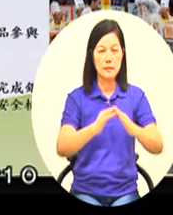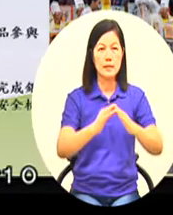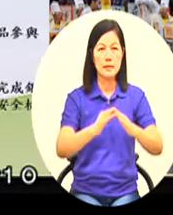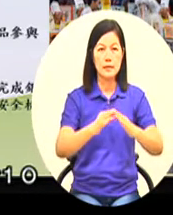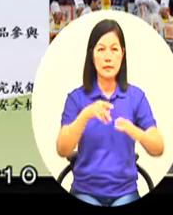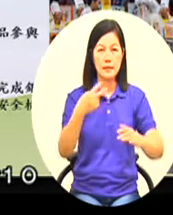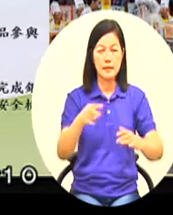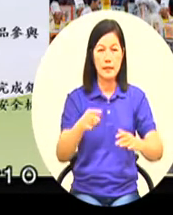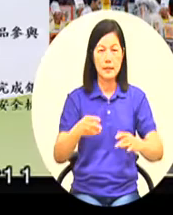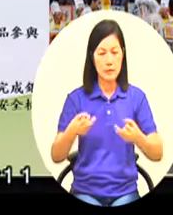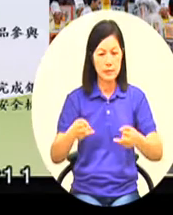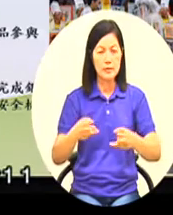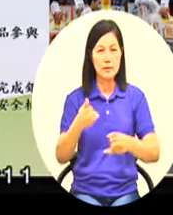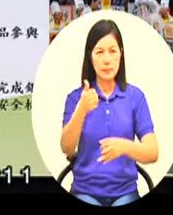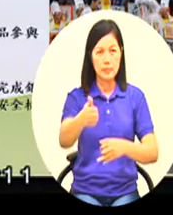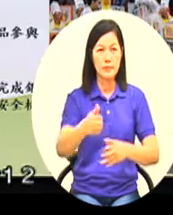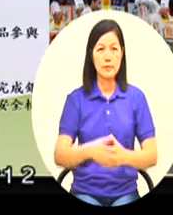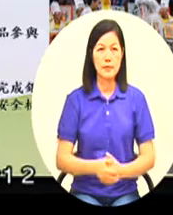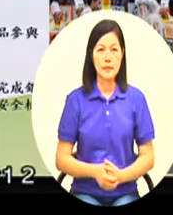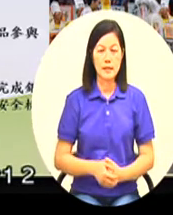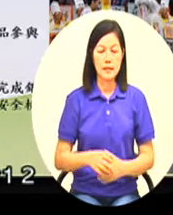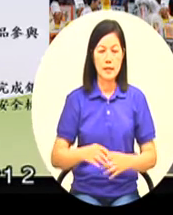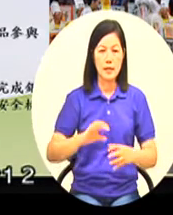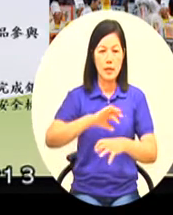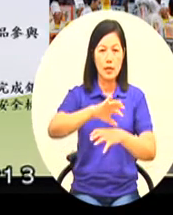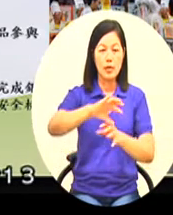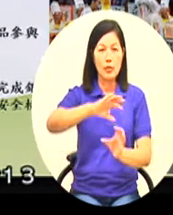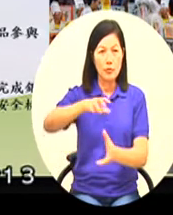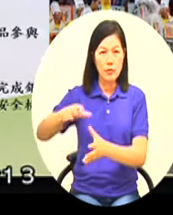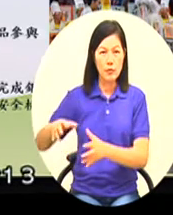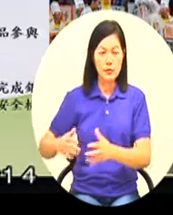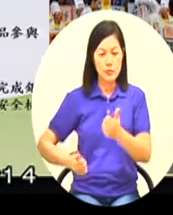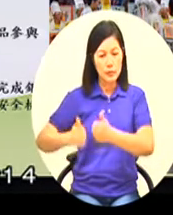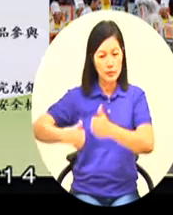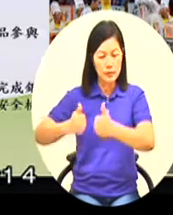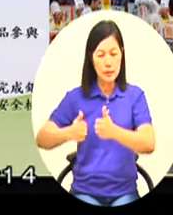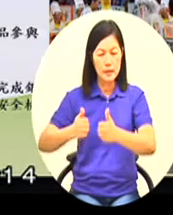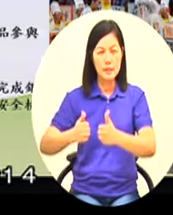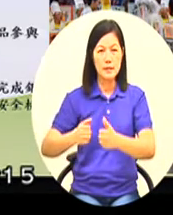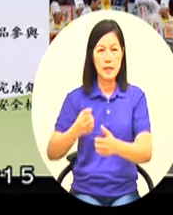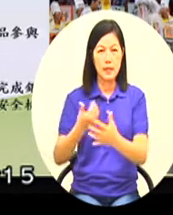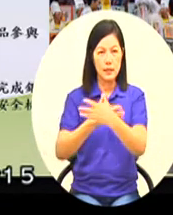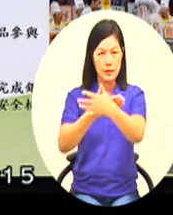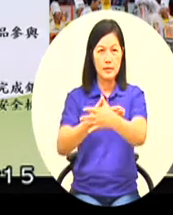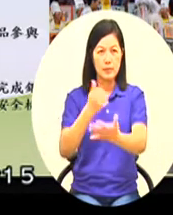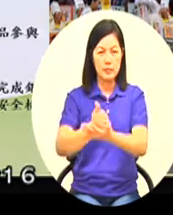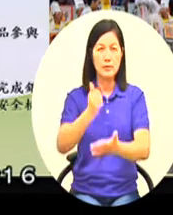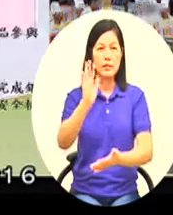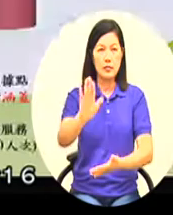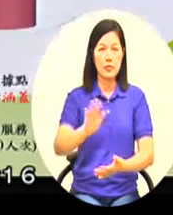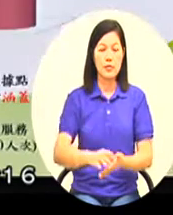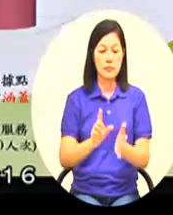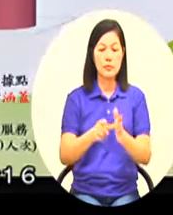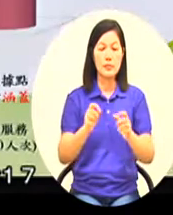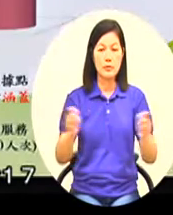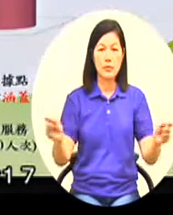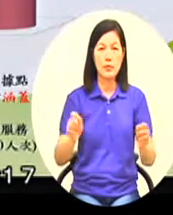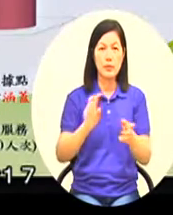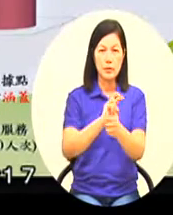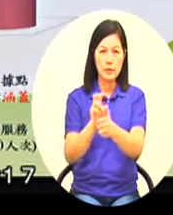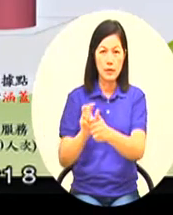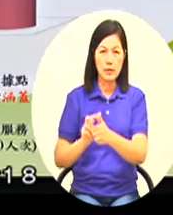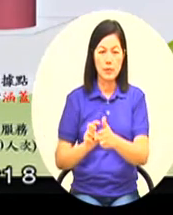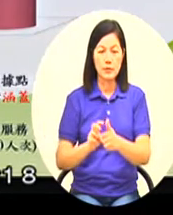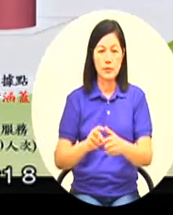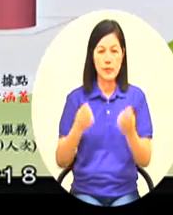绩，并且获得一些国际的一个比赛的一个奖项。在长期照护部分，在地安